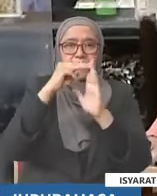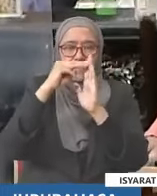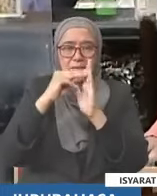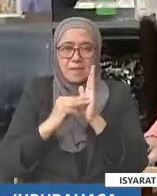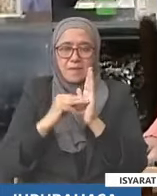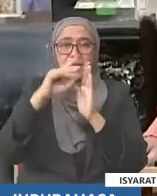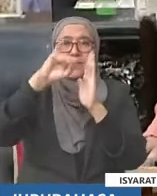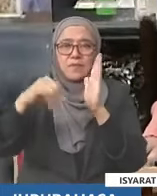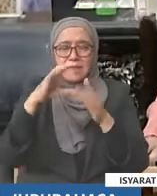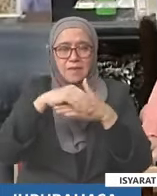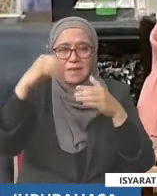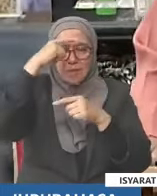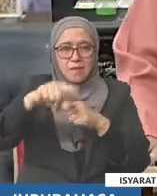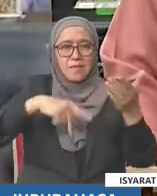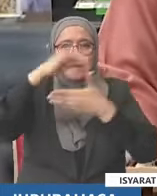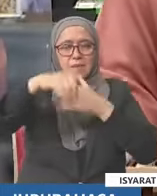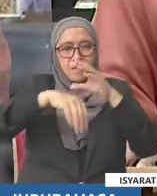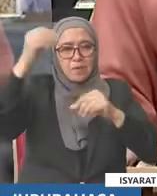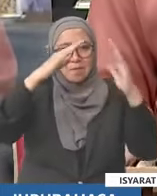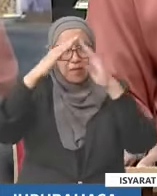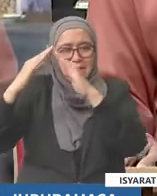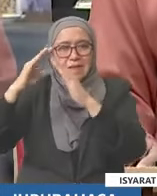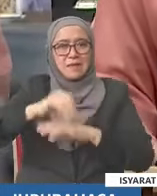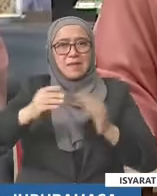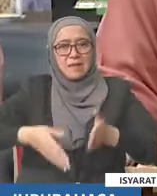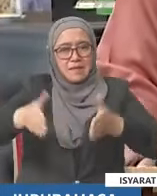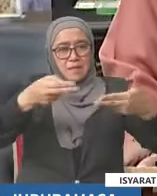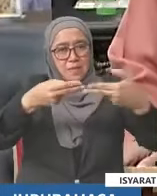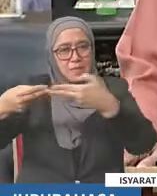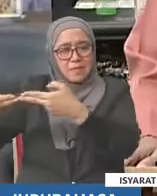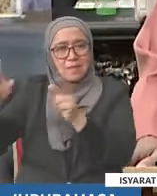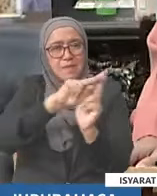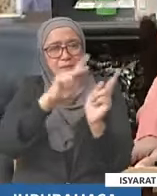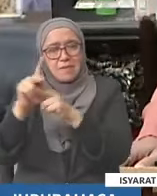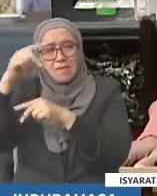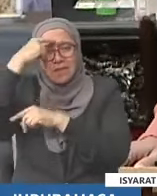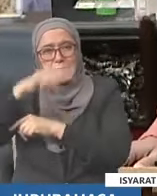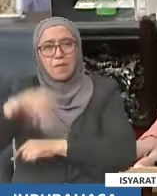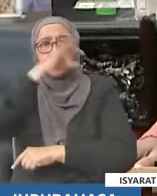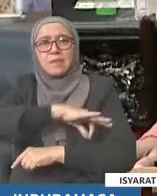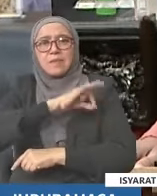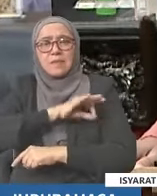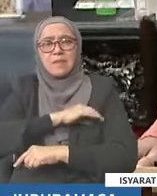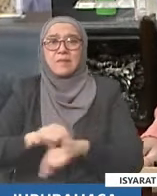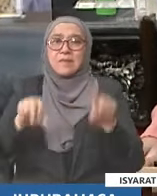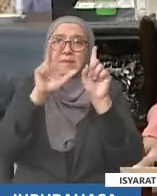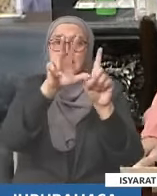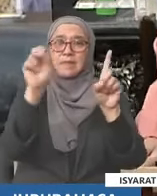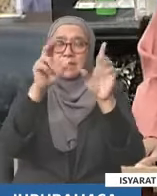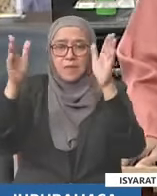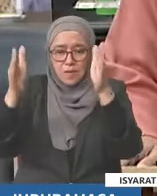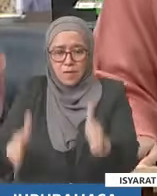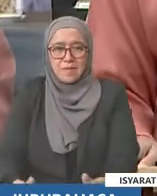Banda dan Jalan Perhubungan Desa sepanjang 519 KM bagi manfaat lebih 135 penduduk